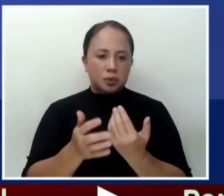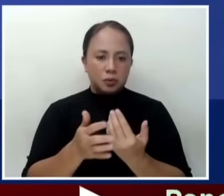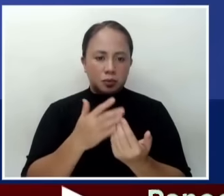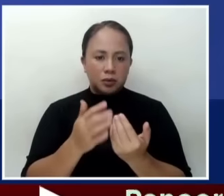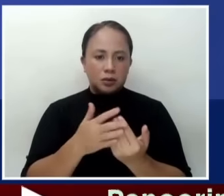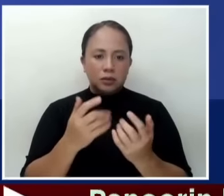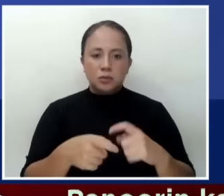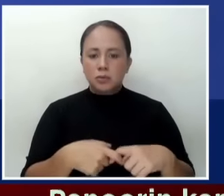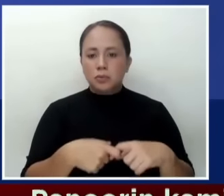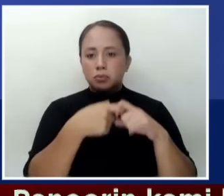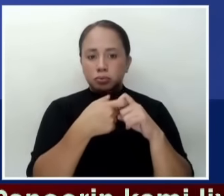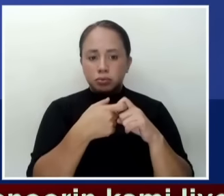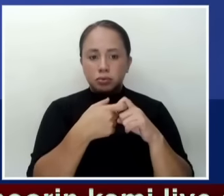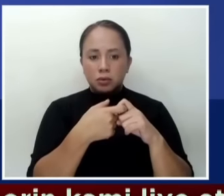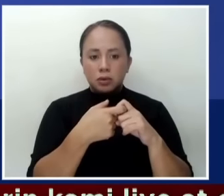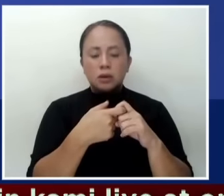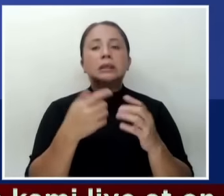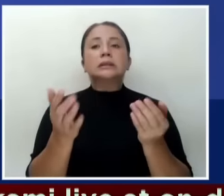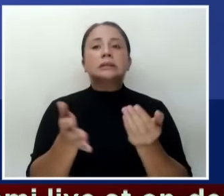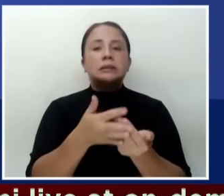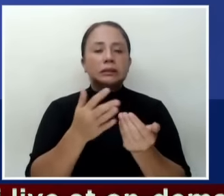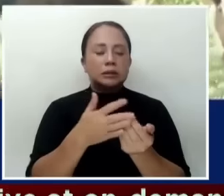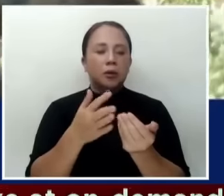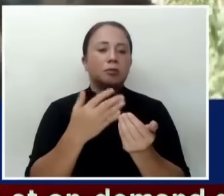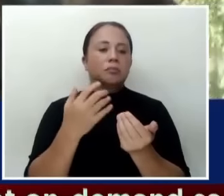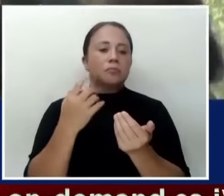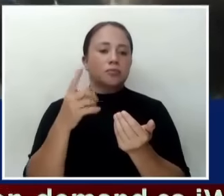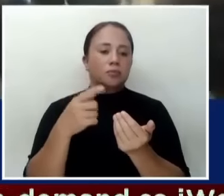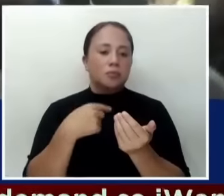i-suspend. Napakadali nila ako